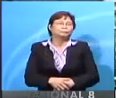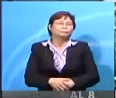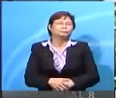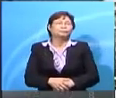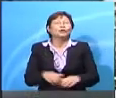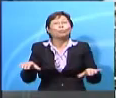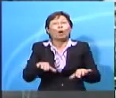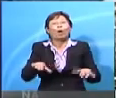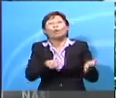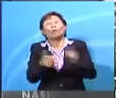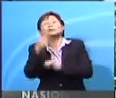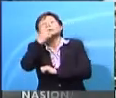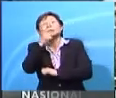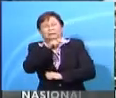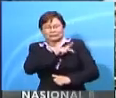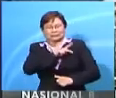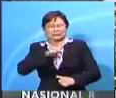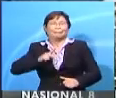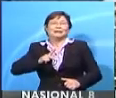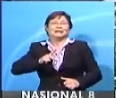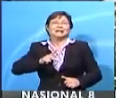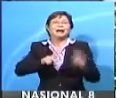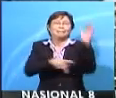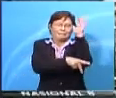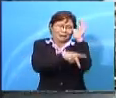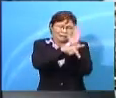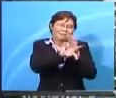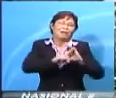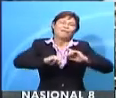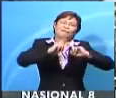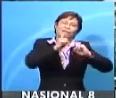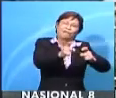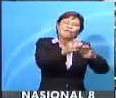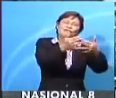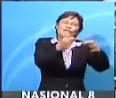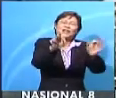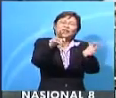Kabinet, iaitu untuk memberikan visa free kepada